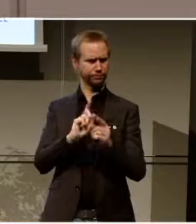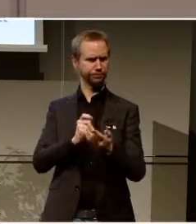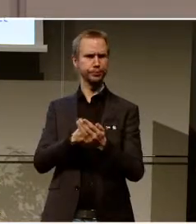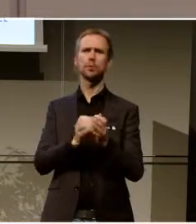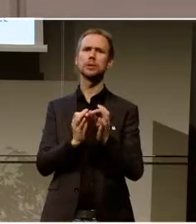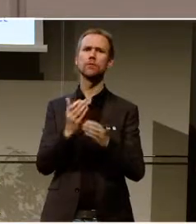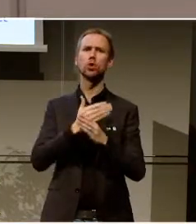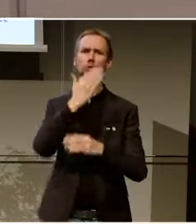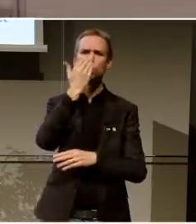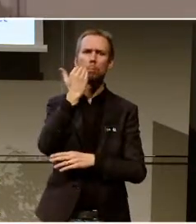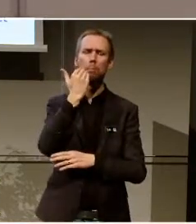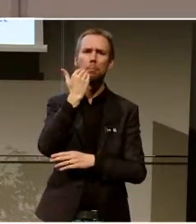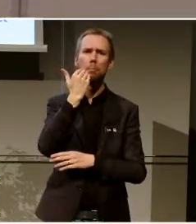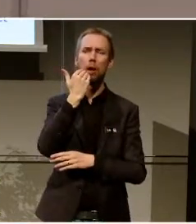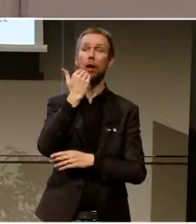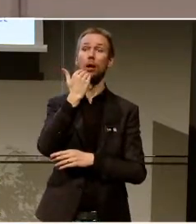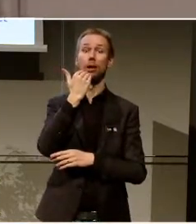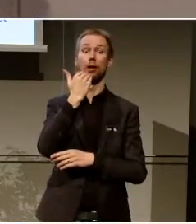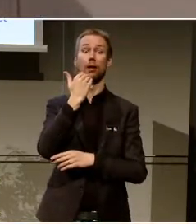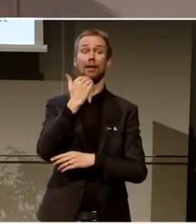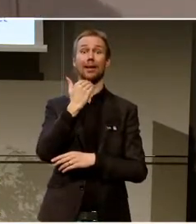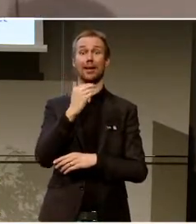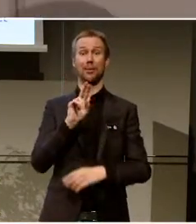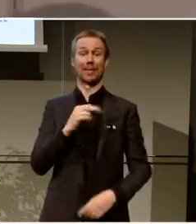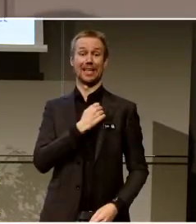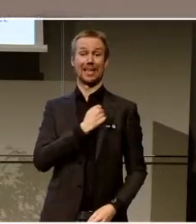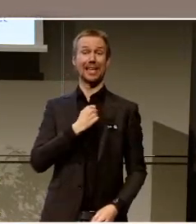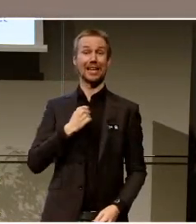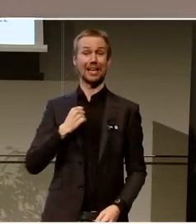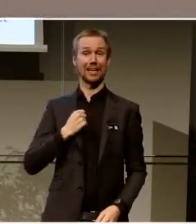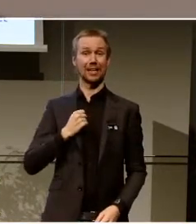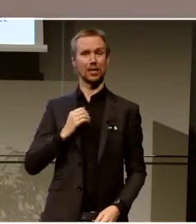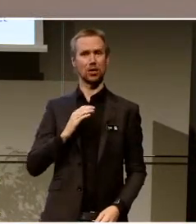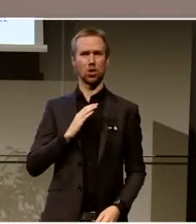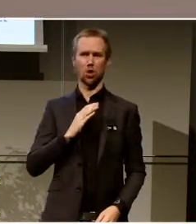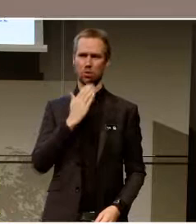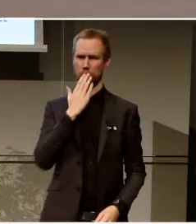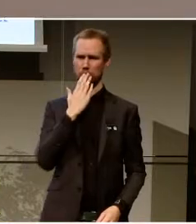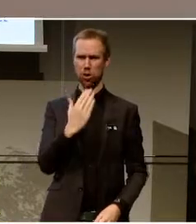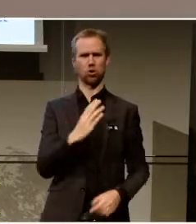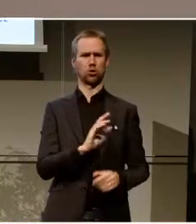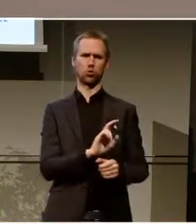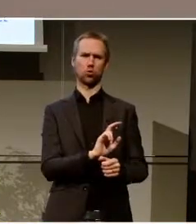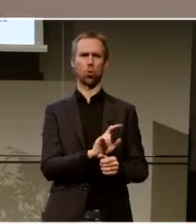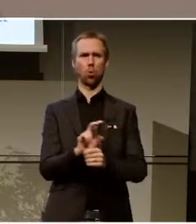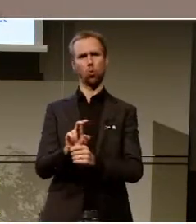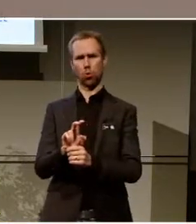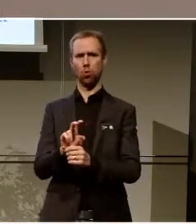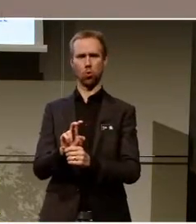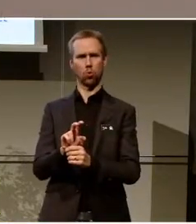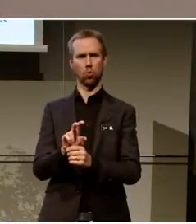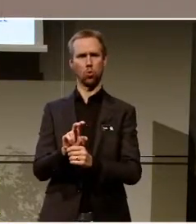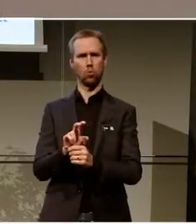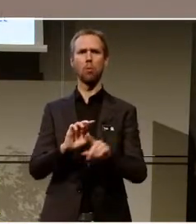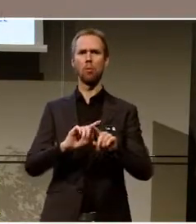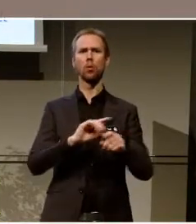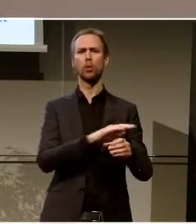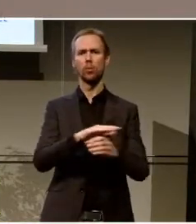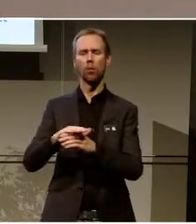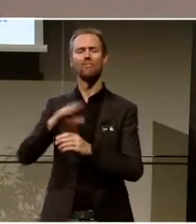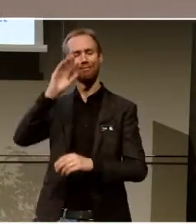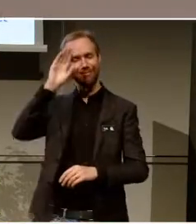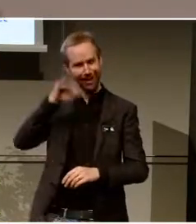Så det är områden som regeringen har ganska bra koll på, de har bra koll på områdena och vet att det behöver